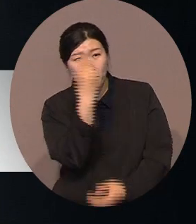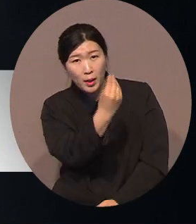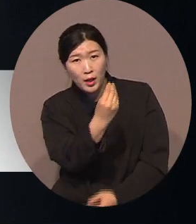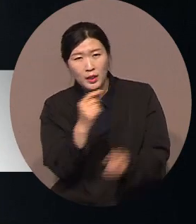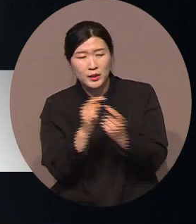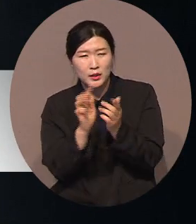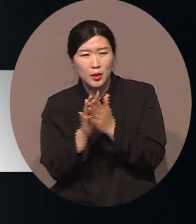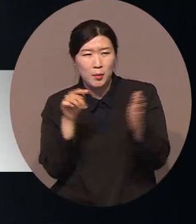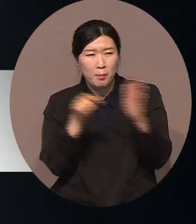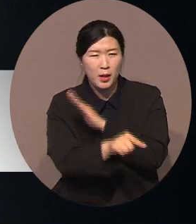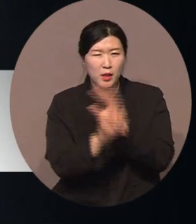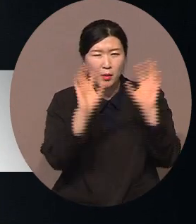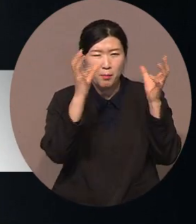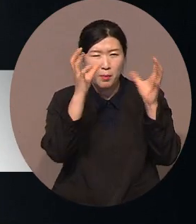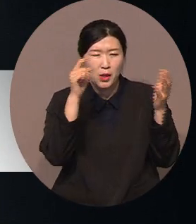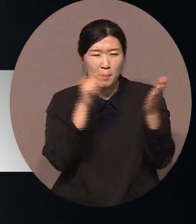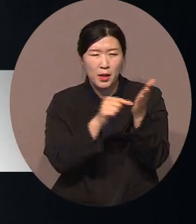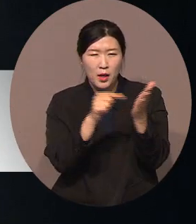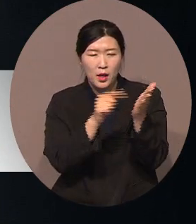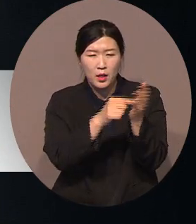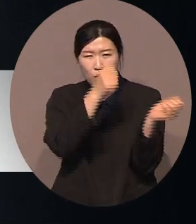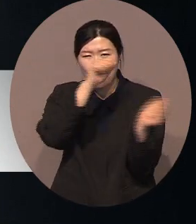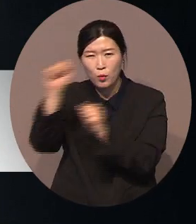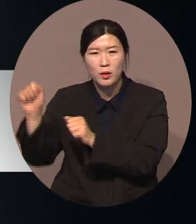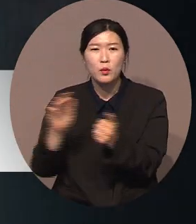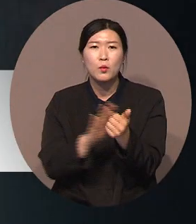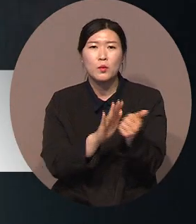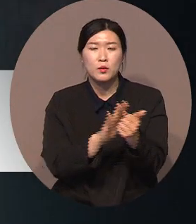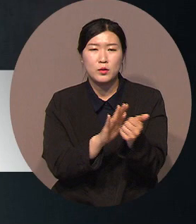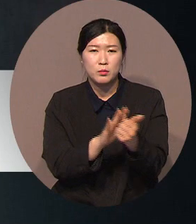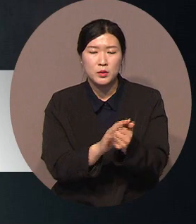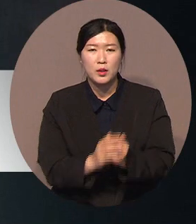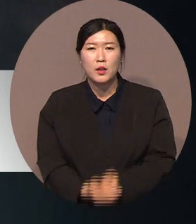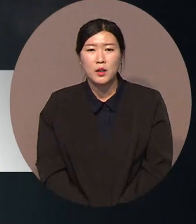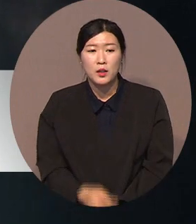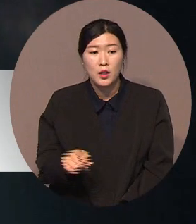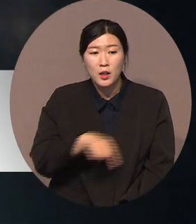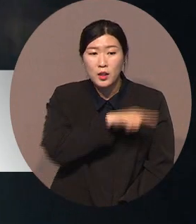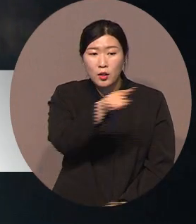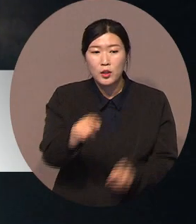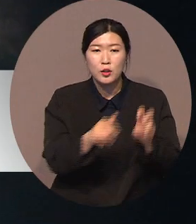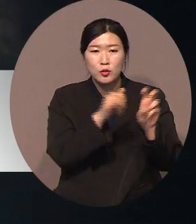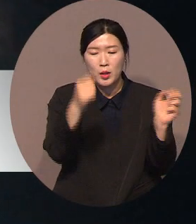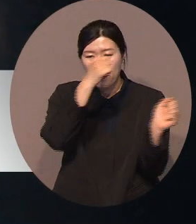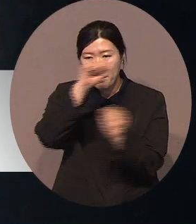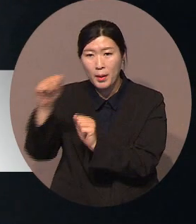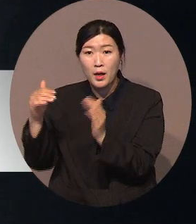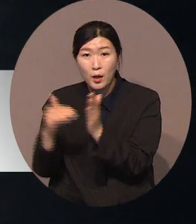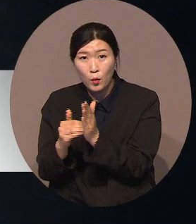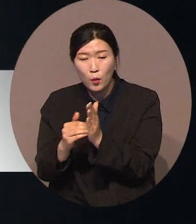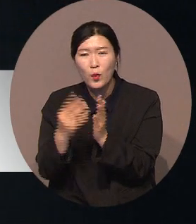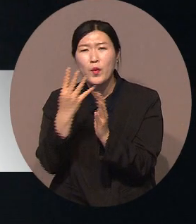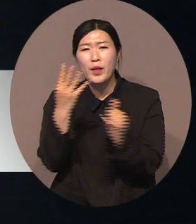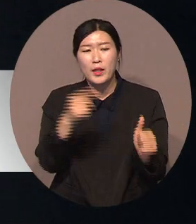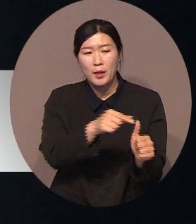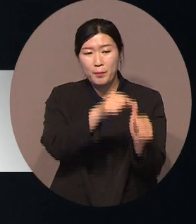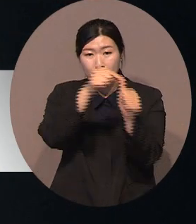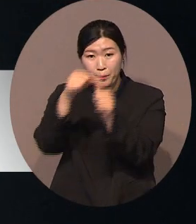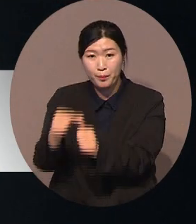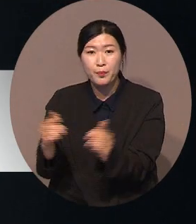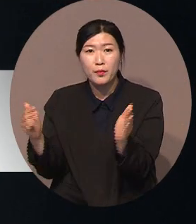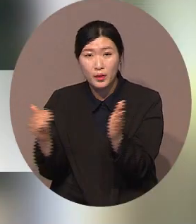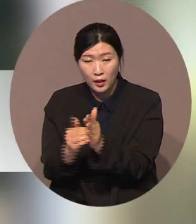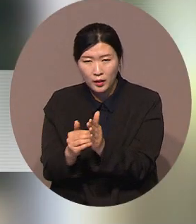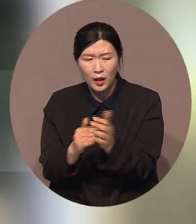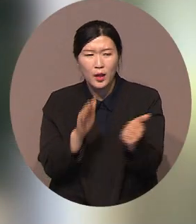목격해 건물로 들어가 거주자들을 대피시켰습니다 이로써 거주자 20명이 대피하고 4명이 소방당국에 의해